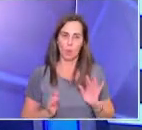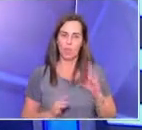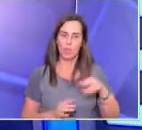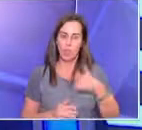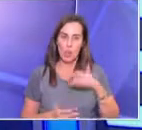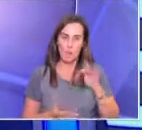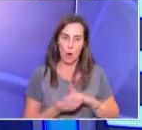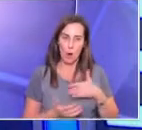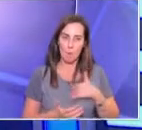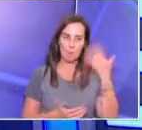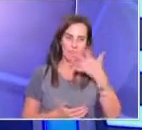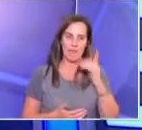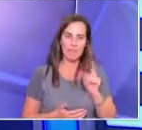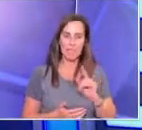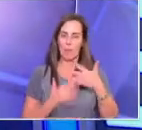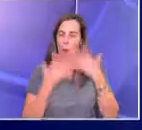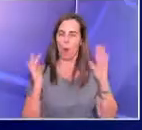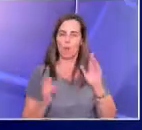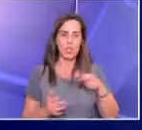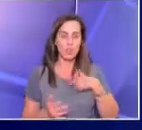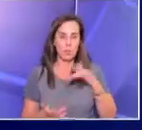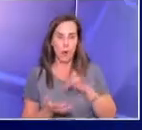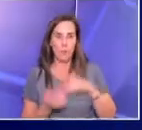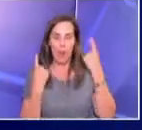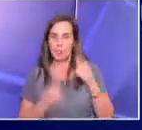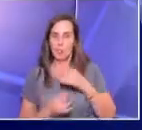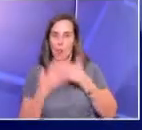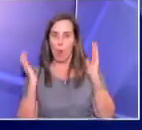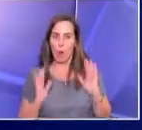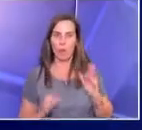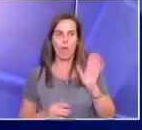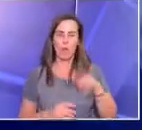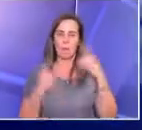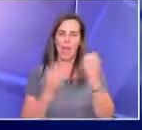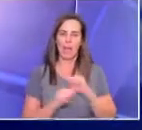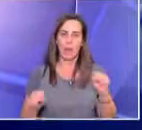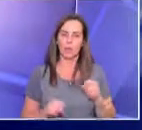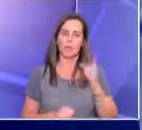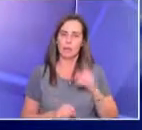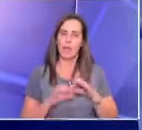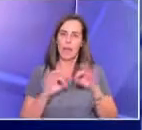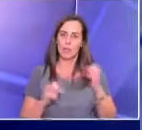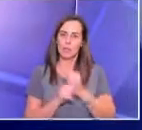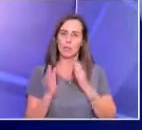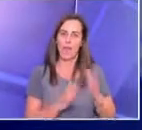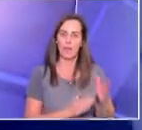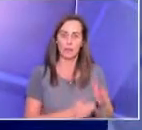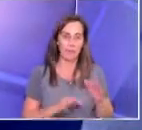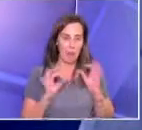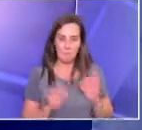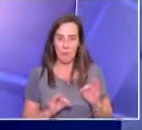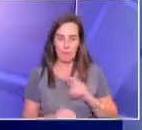שיש לי מקום כמזרחי, זה לא מובן מאליו. זה שיש מקום לחרדי, זה לא מובן מאליו, אז גם לחילוני. אז צריך להתחיל לסדר את העניינים,